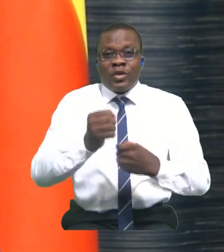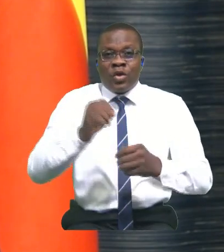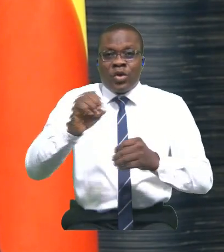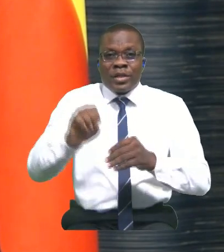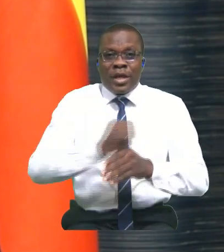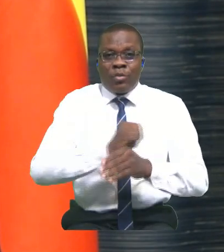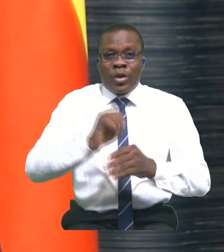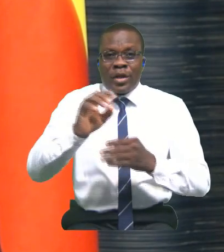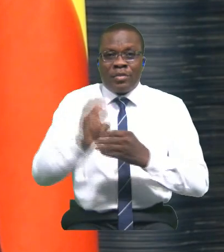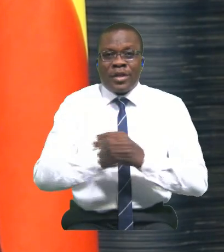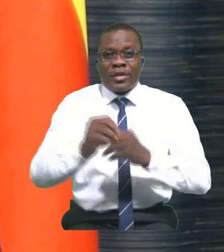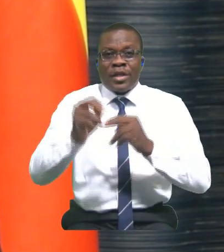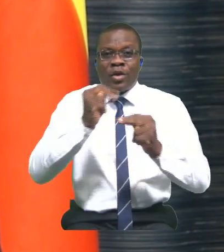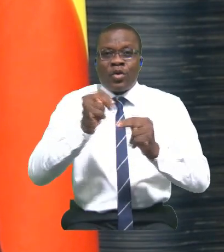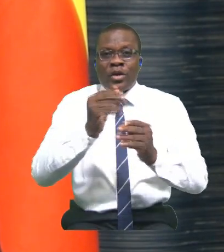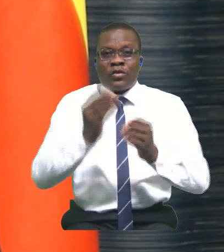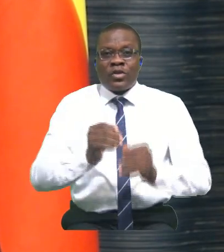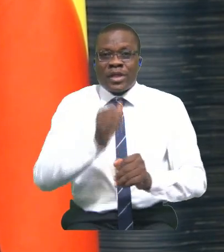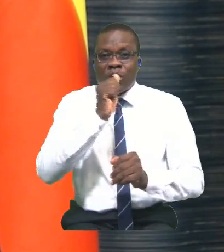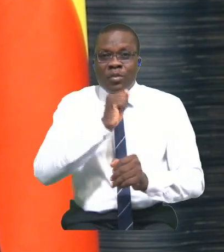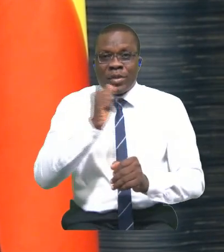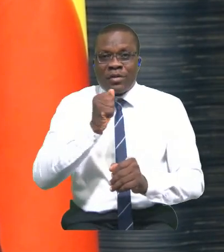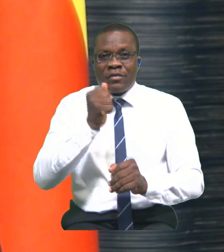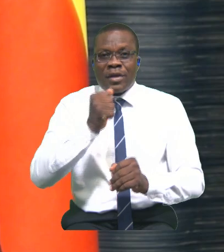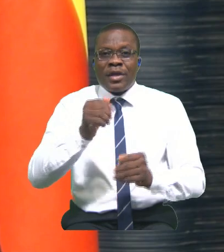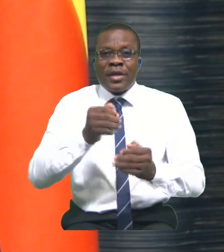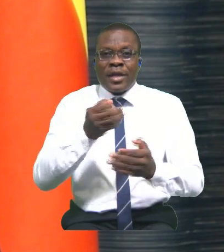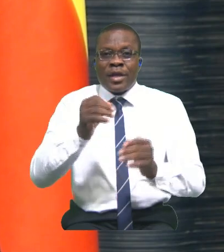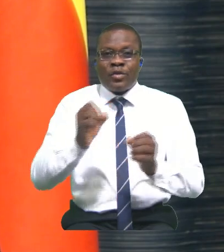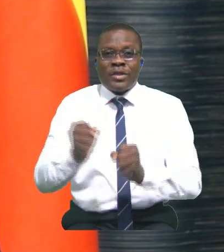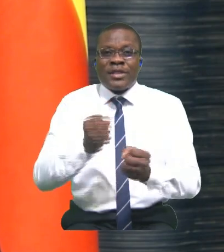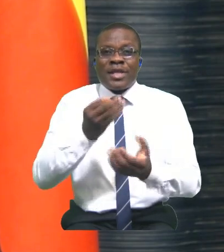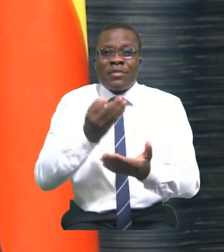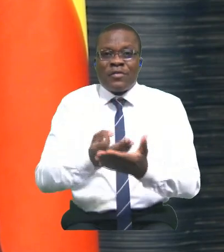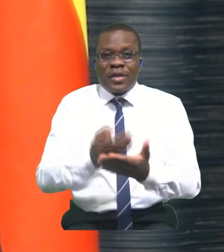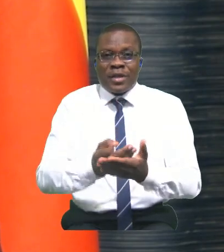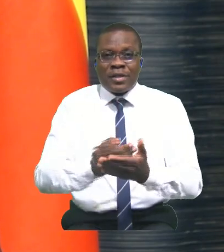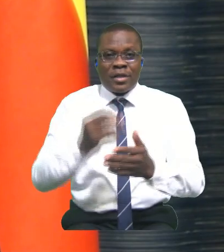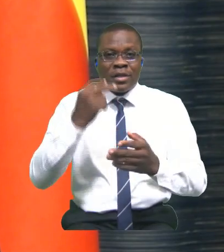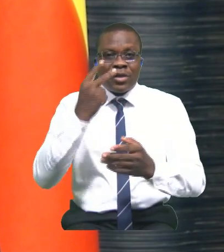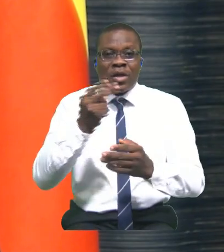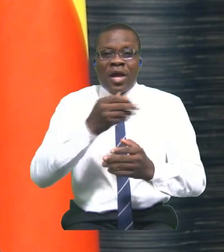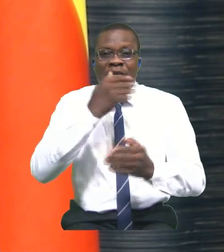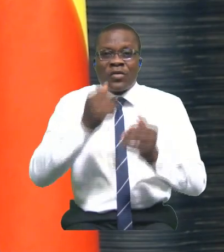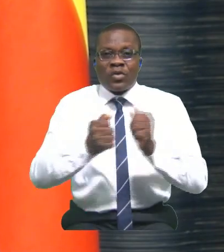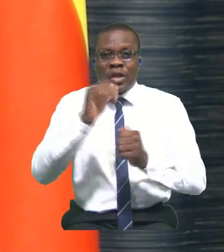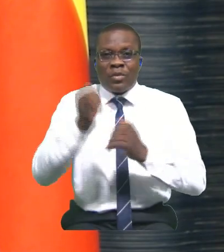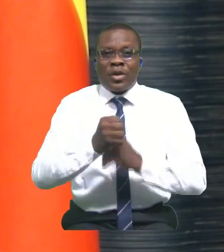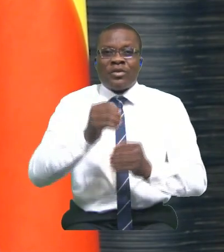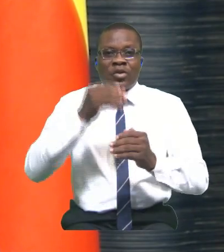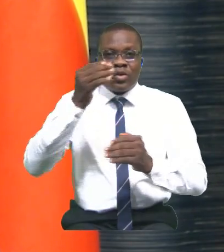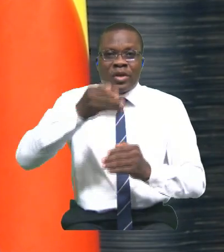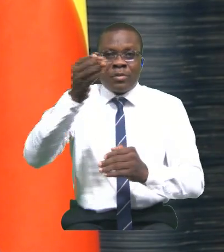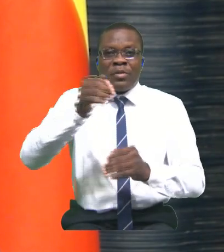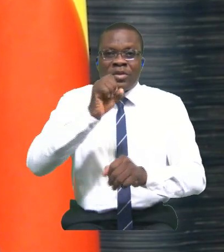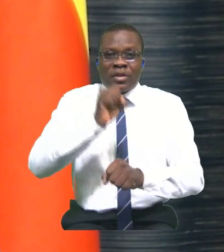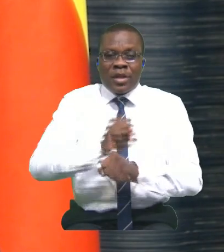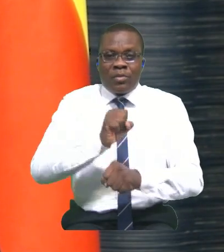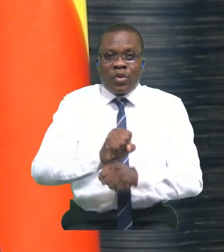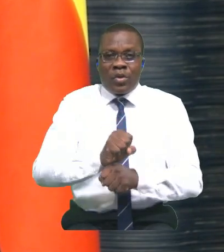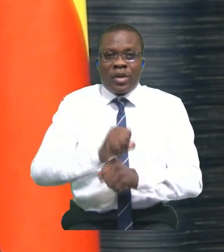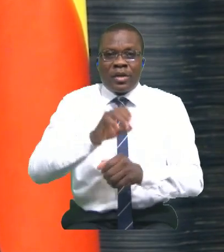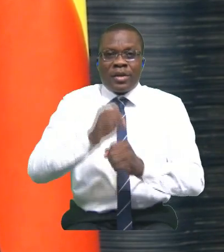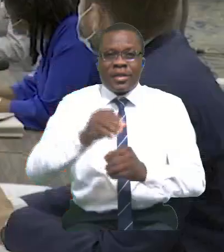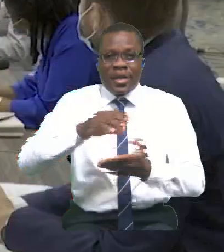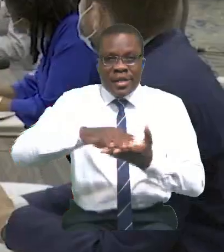au niveau du secteur privé et du système financier en vue d'améliorer les perspectives d'emploi des